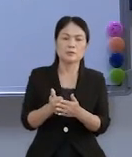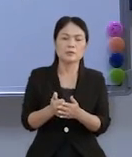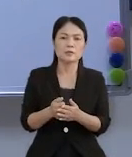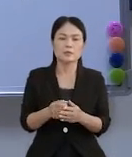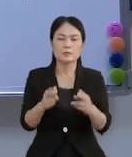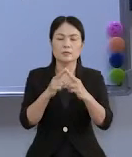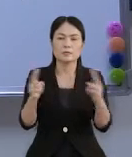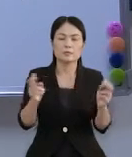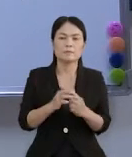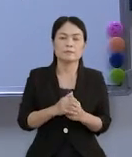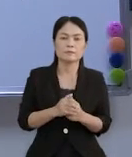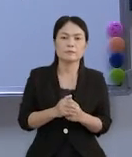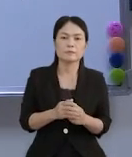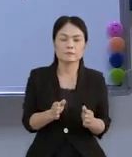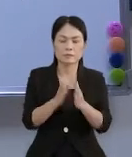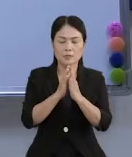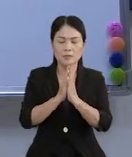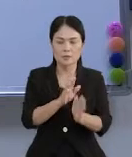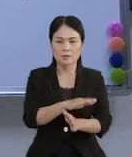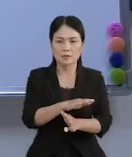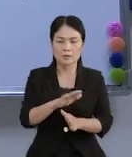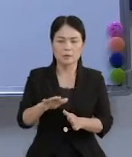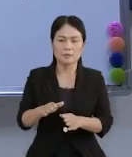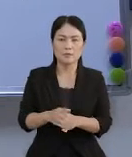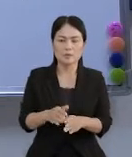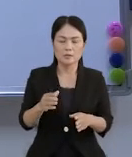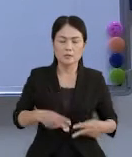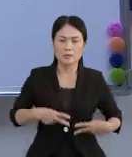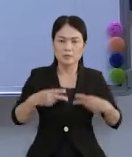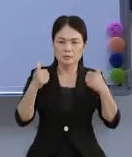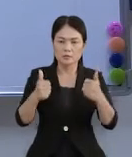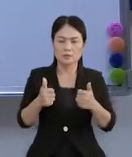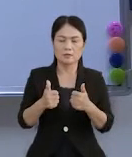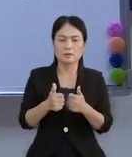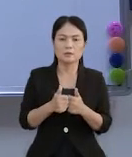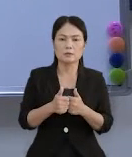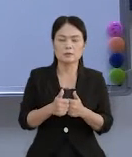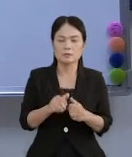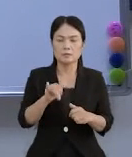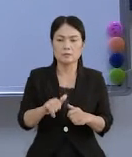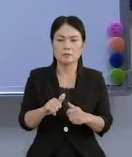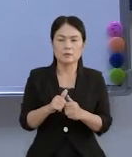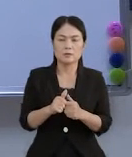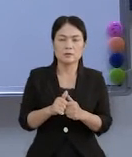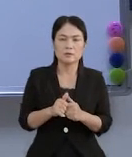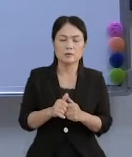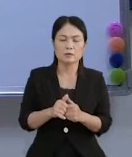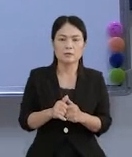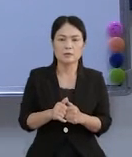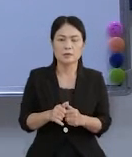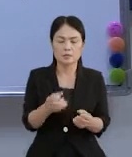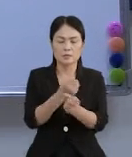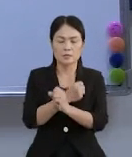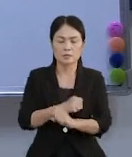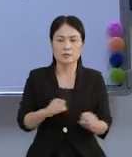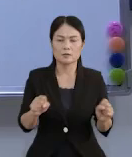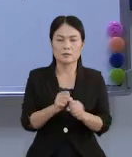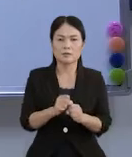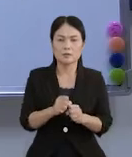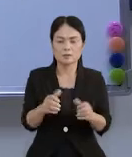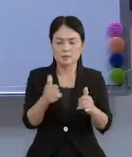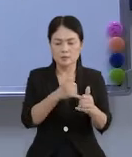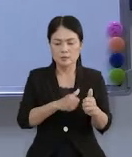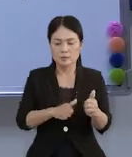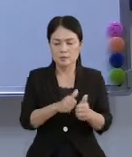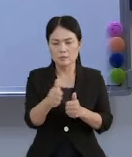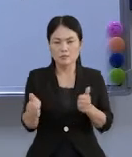tài khlăng chà chun po con côn tiếng ốc nế ở miền sọc phiệp là ó sạn nữ ở miền sọc tập phiệp kịch phật